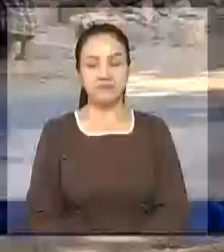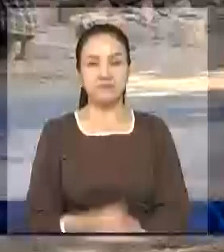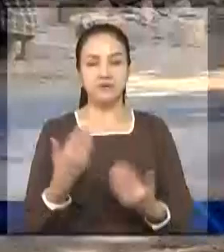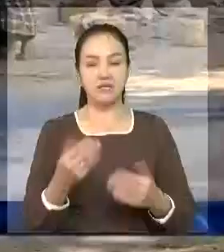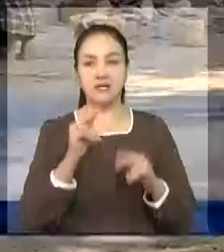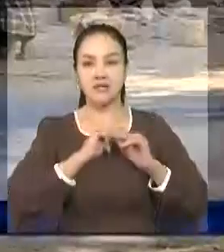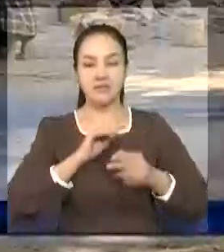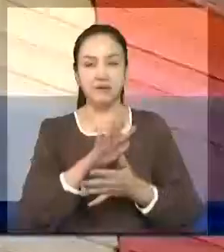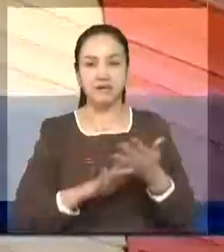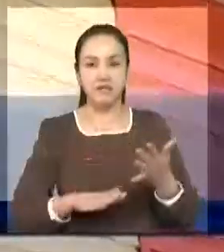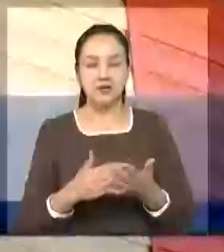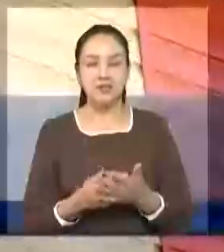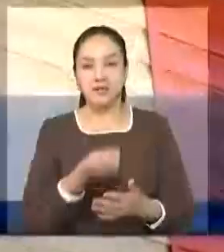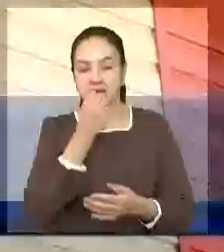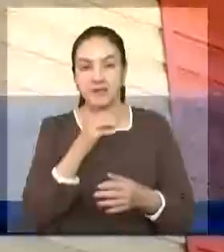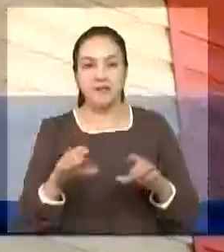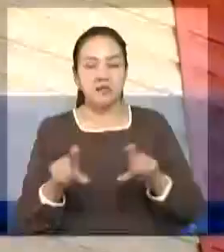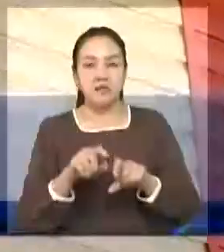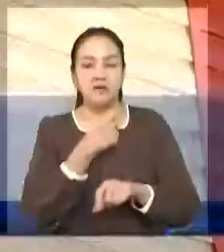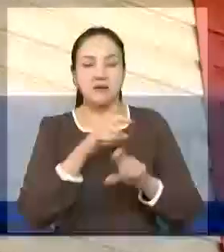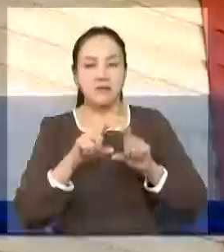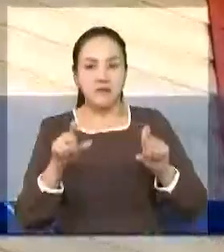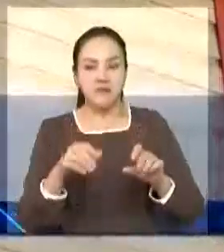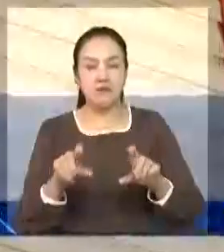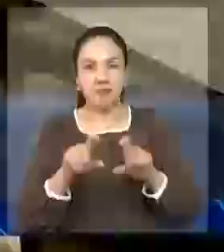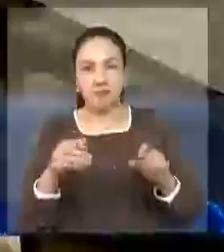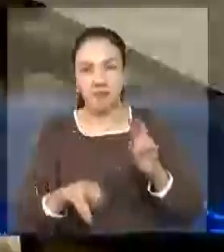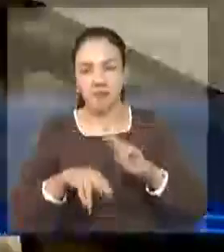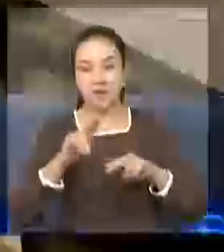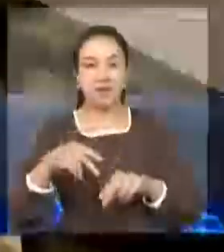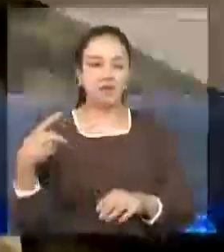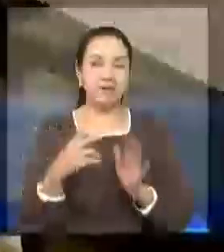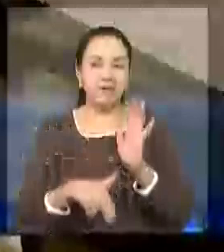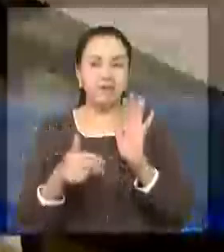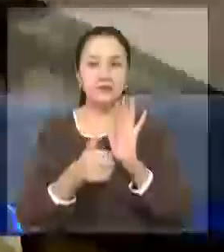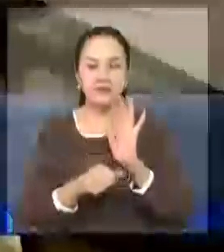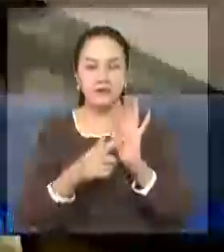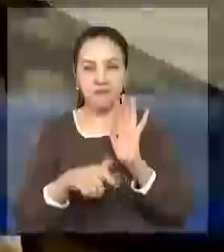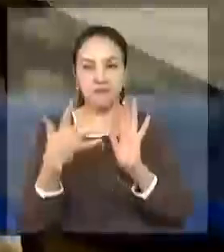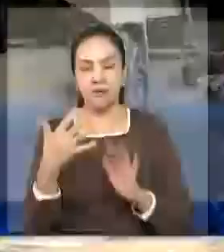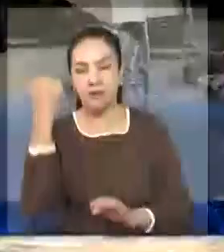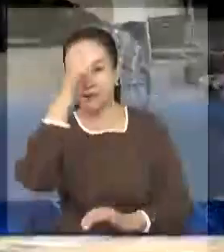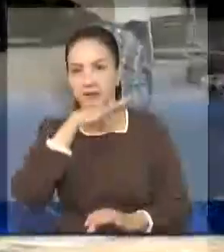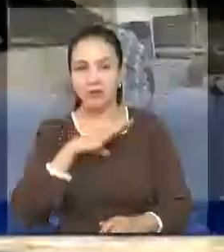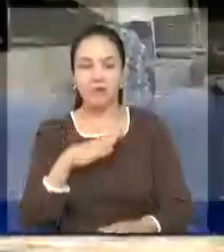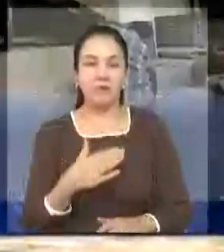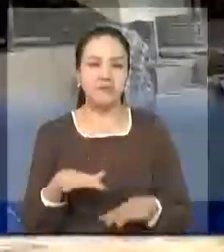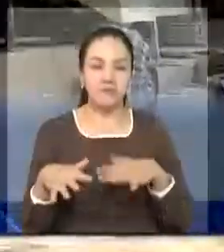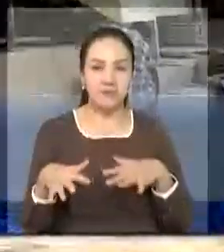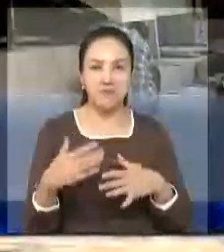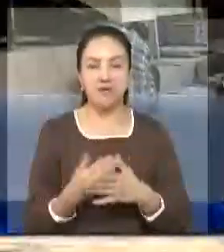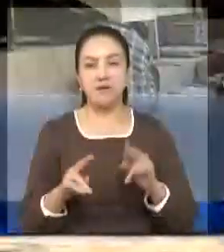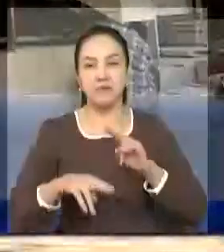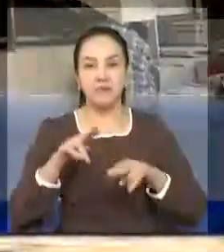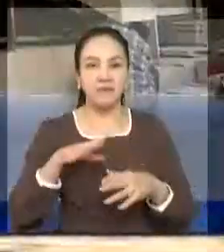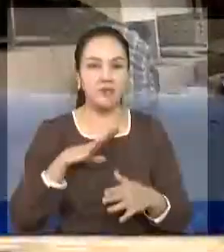Сейчас работы продолжаются в пищевом блоке во дворе больницы. К слову, здание было возведено в 1975 году. Объект считался ветхим.